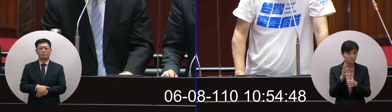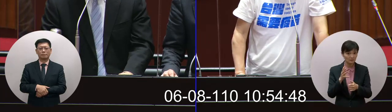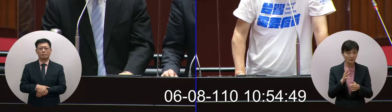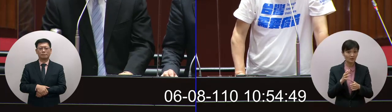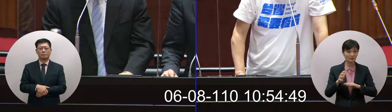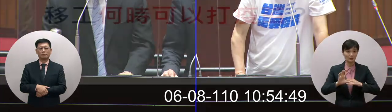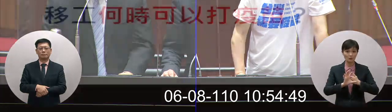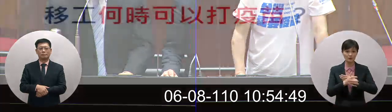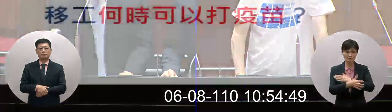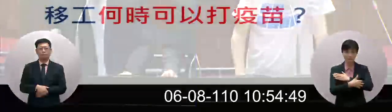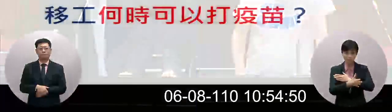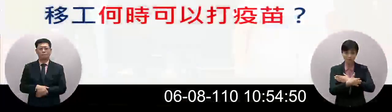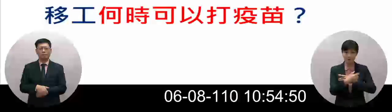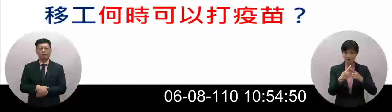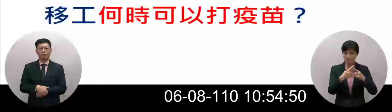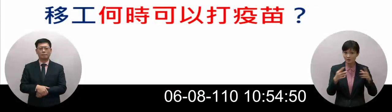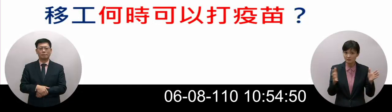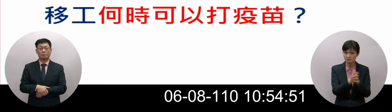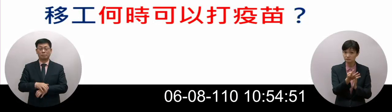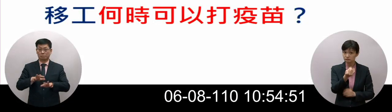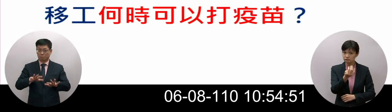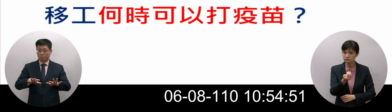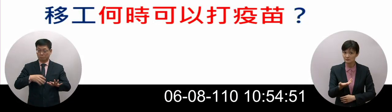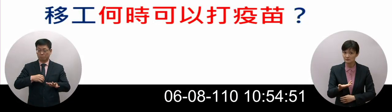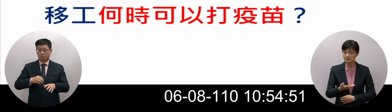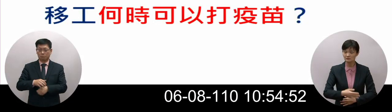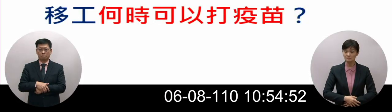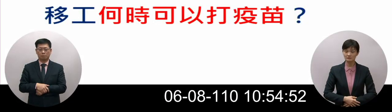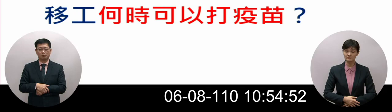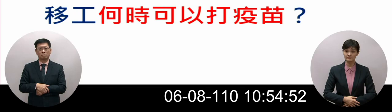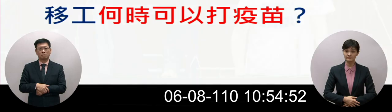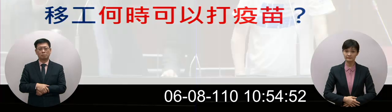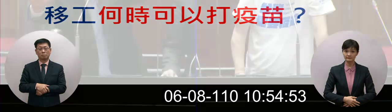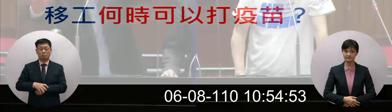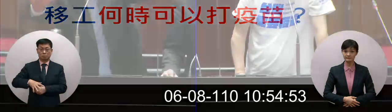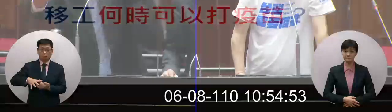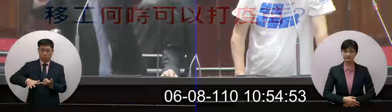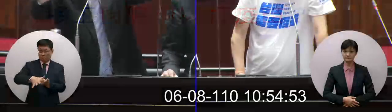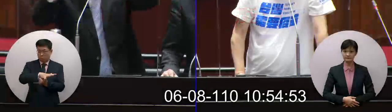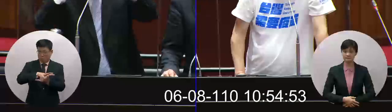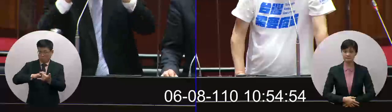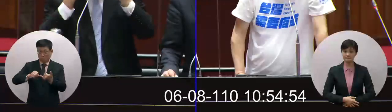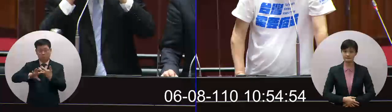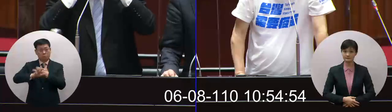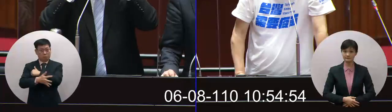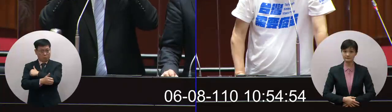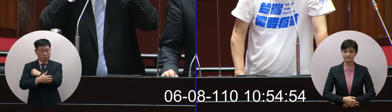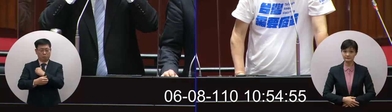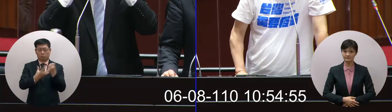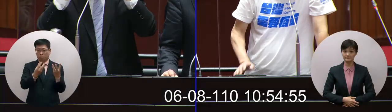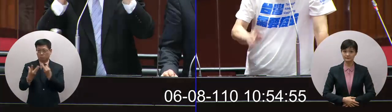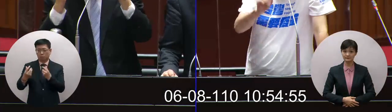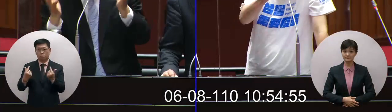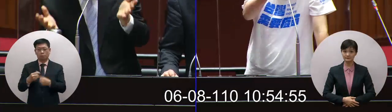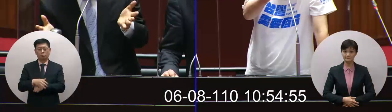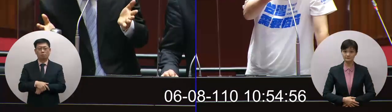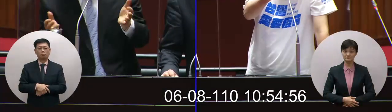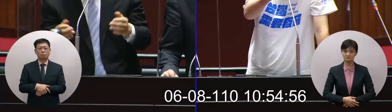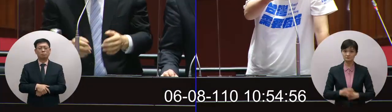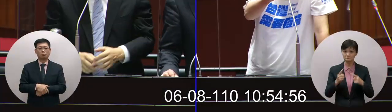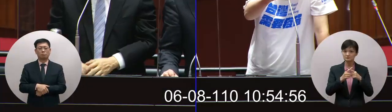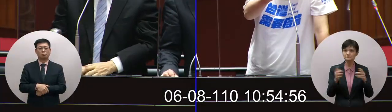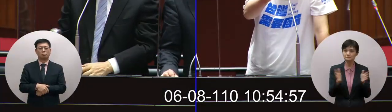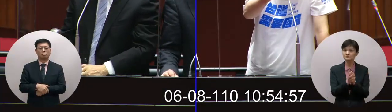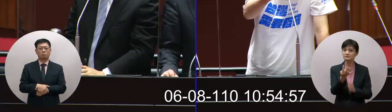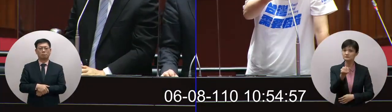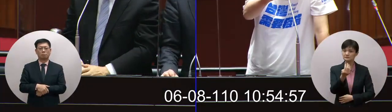啊？ 我们现在台湾哦，像整个各县市移工不一样，比如桃园 有多少移工